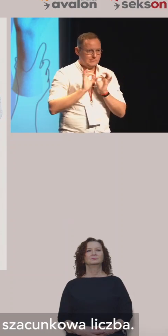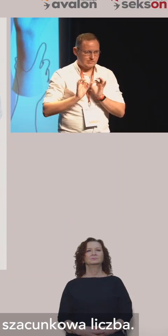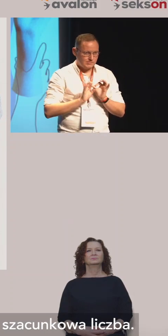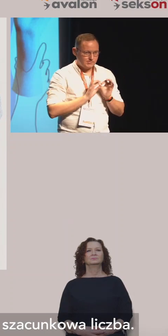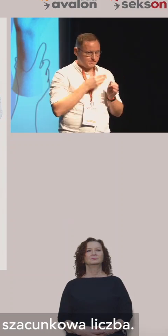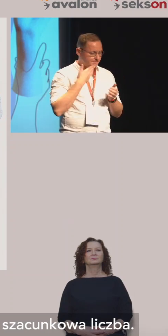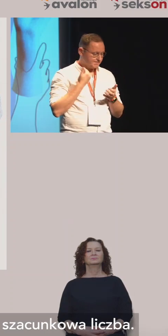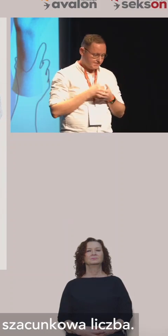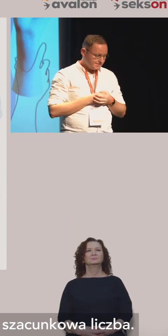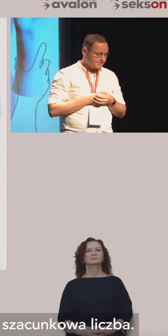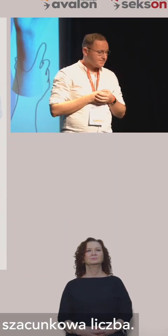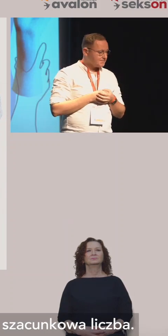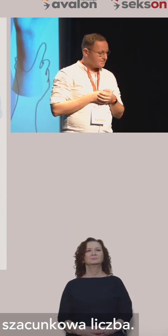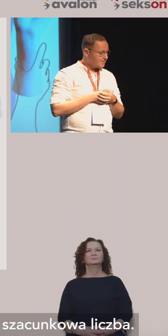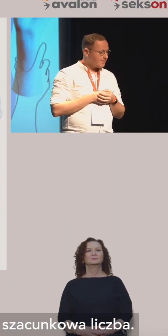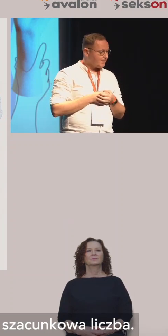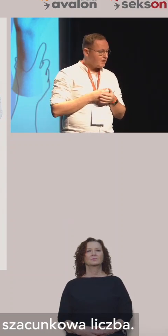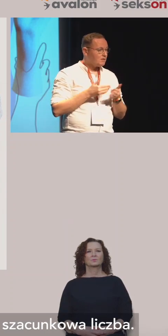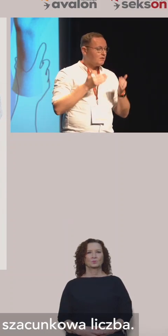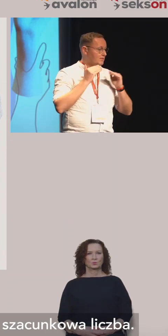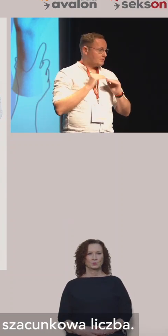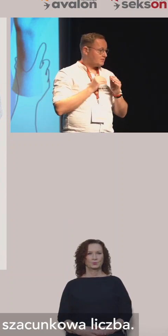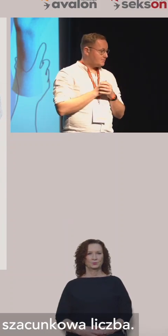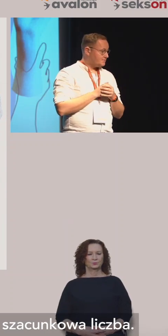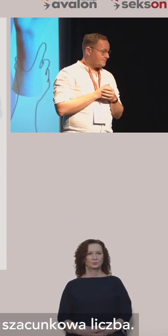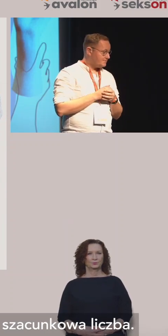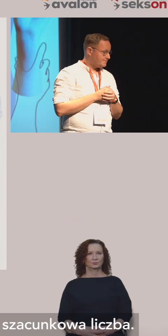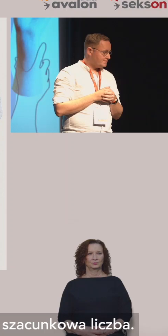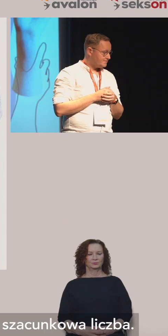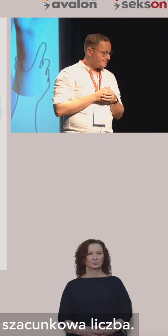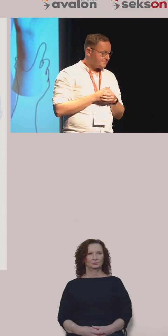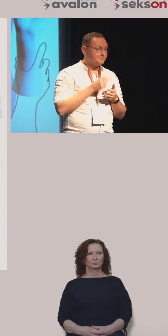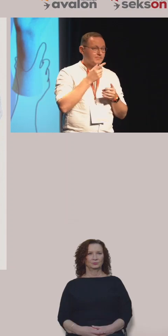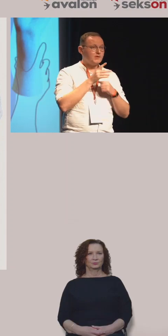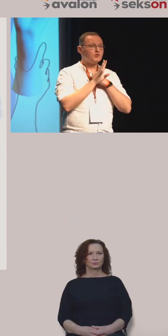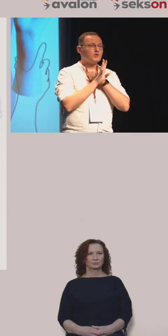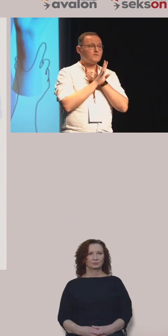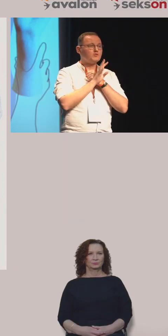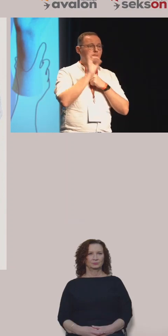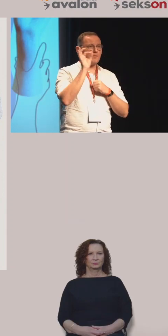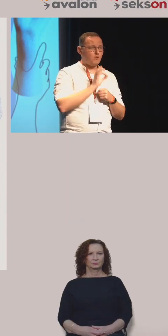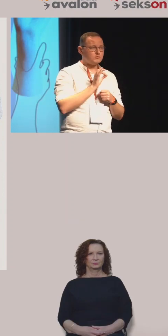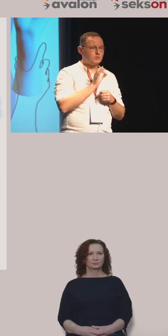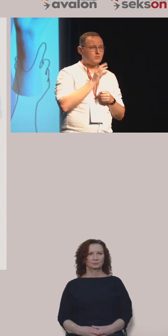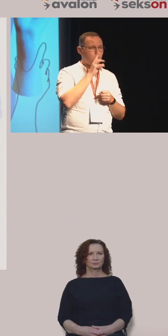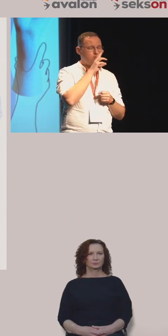nie ma dokładnych danych na ten temat, więc jest to szacunkowa liczba.